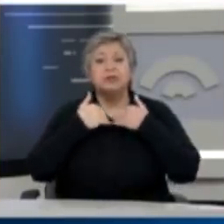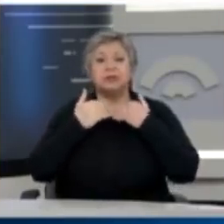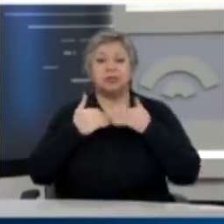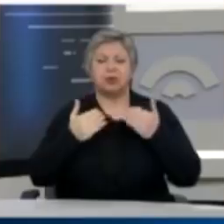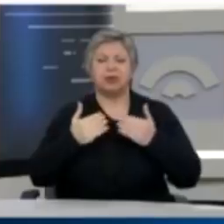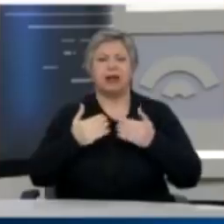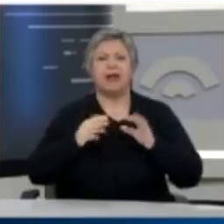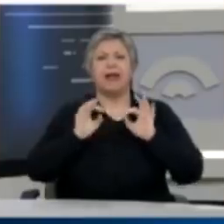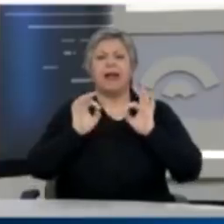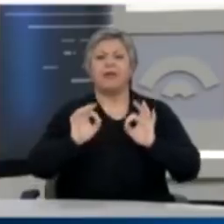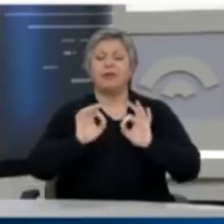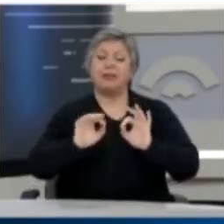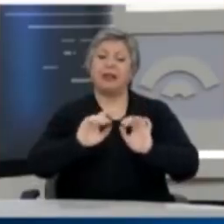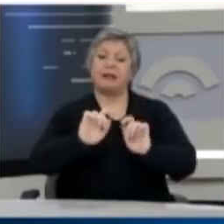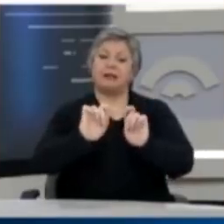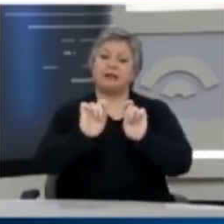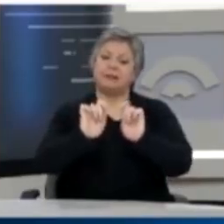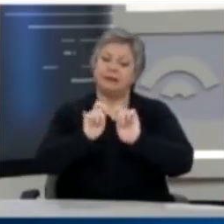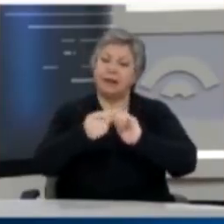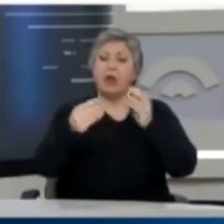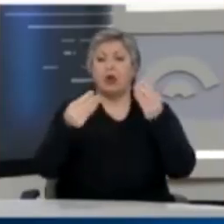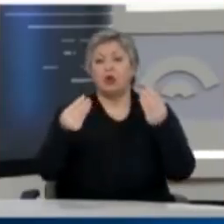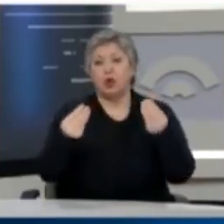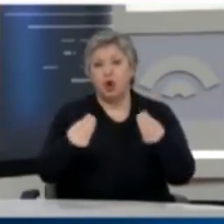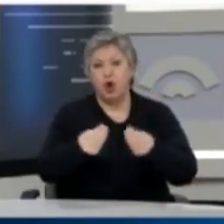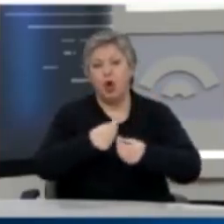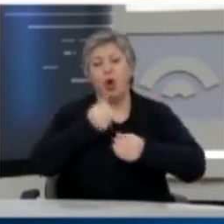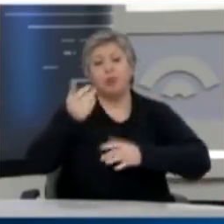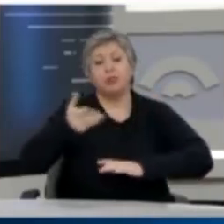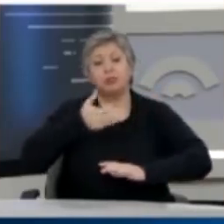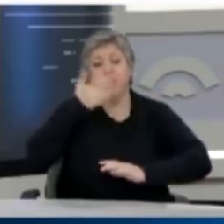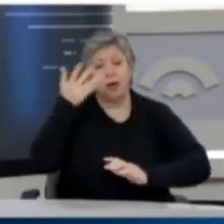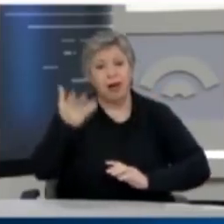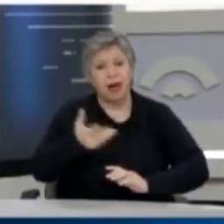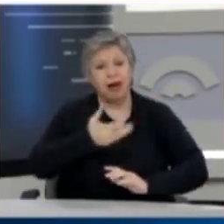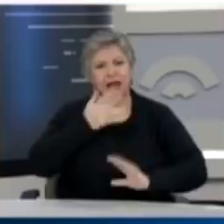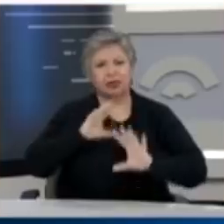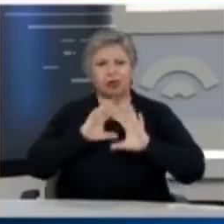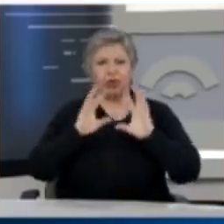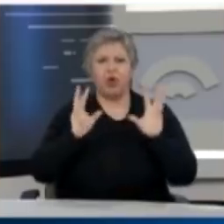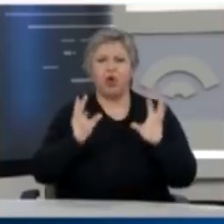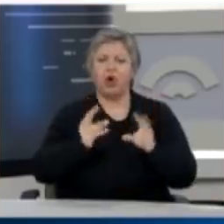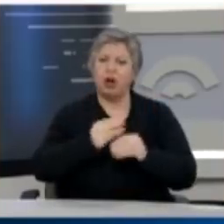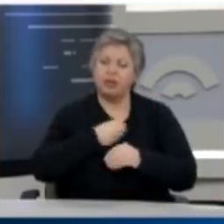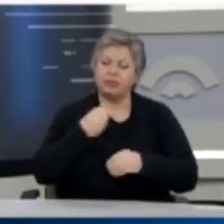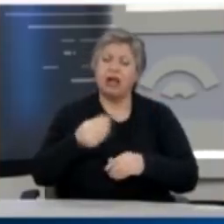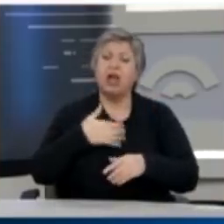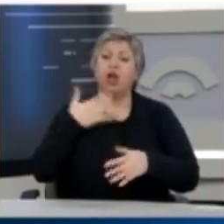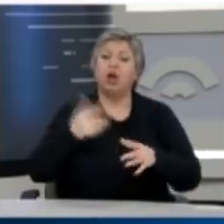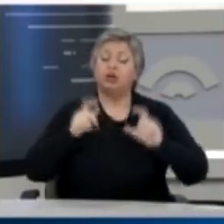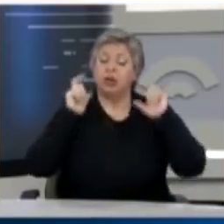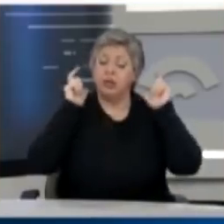ντύσετε με πομπόδη συνθήματα, με μεγαλόστομες διακηρύξεις για τομή στη δημοκρατία, για εμβάθυνση